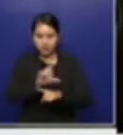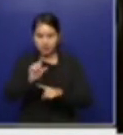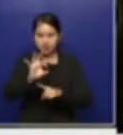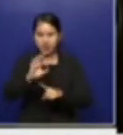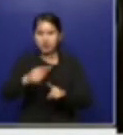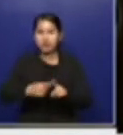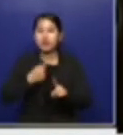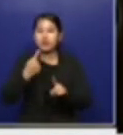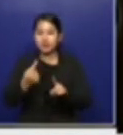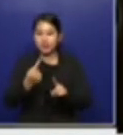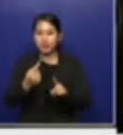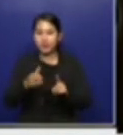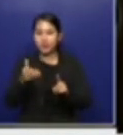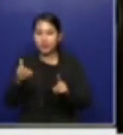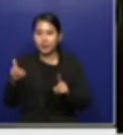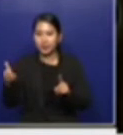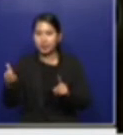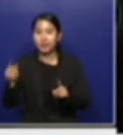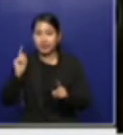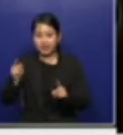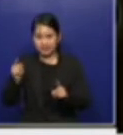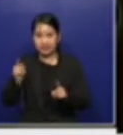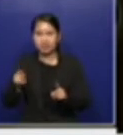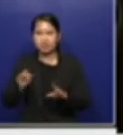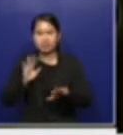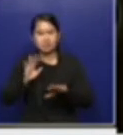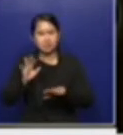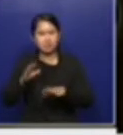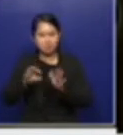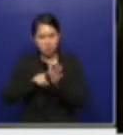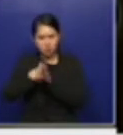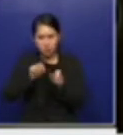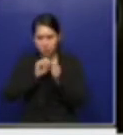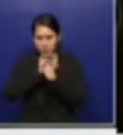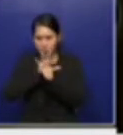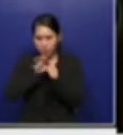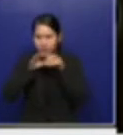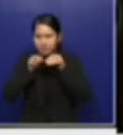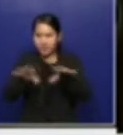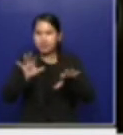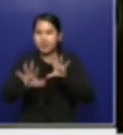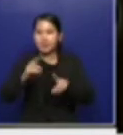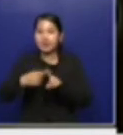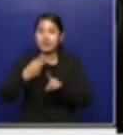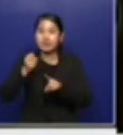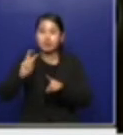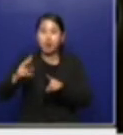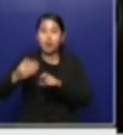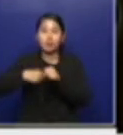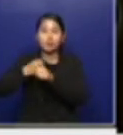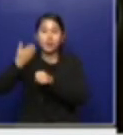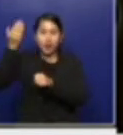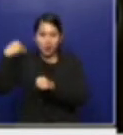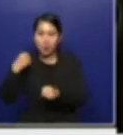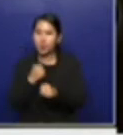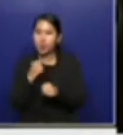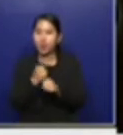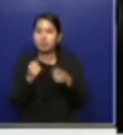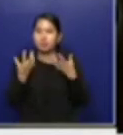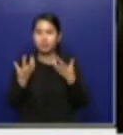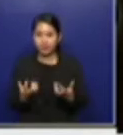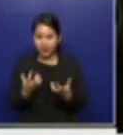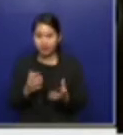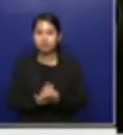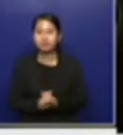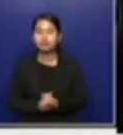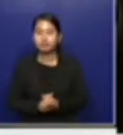ราแต่จริงๆเขามาตั้งแต่ปลายธันวาต้นมกราแล้วจนถึงบัดนี้ทำงานหนักแต่เขาก็